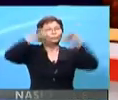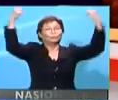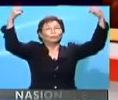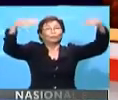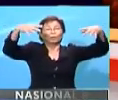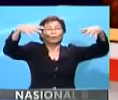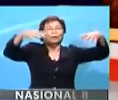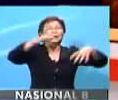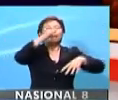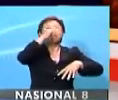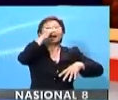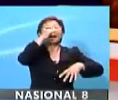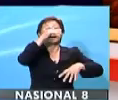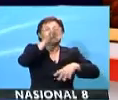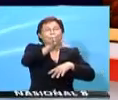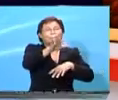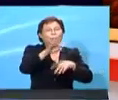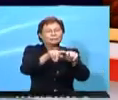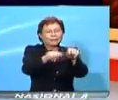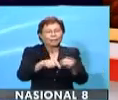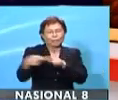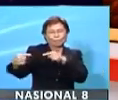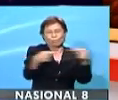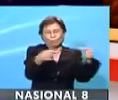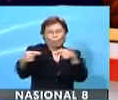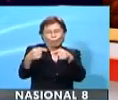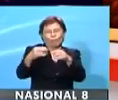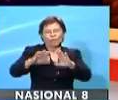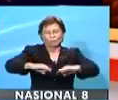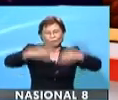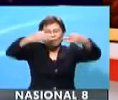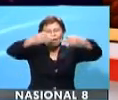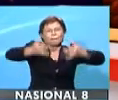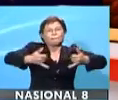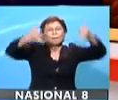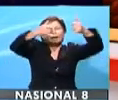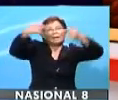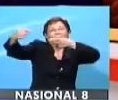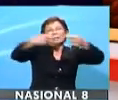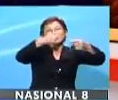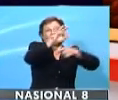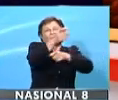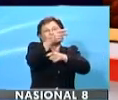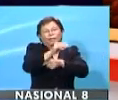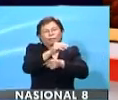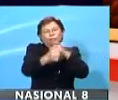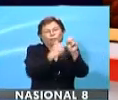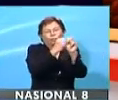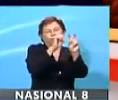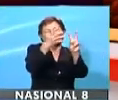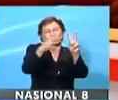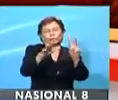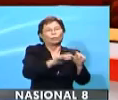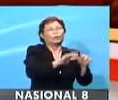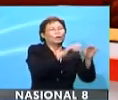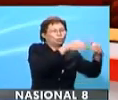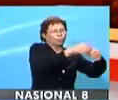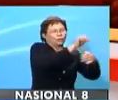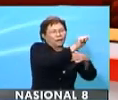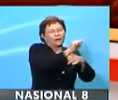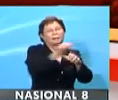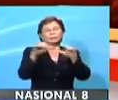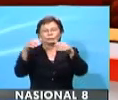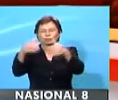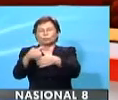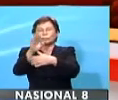Stadium Hang Jebat di Melaka pula dipilih sebagai venue perlawanan akhir merebut Piala Liga FAM 2015 antara juara kumpulan A Perlis dan juara